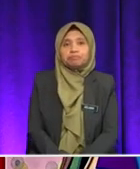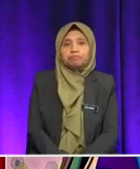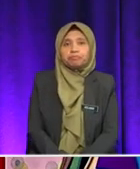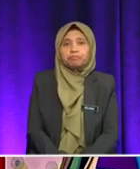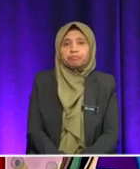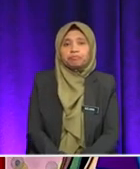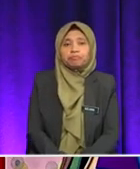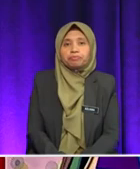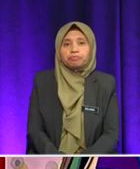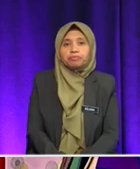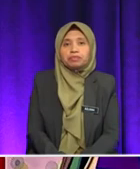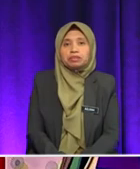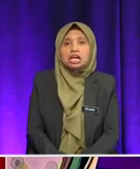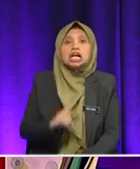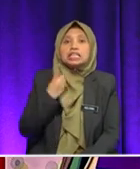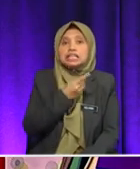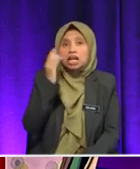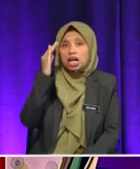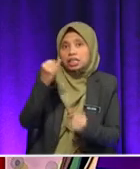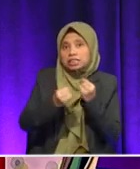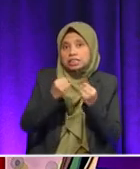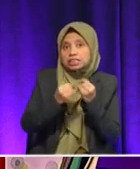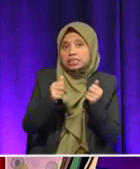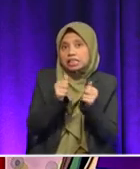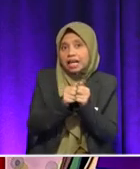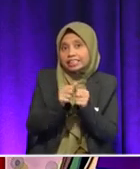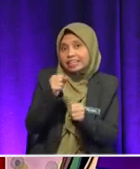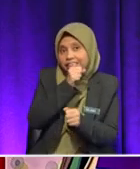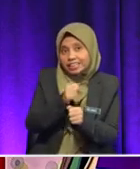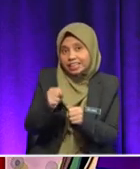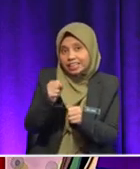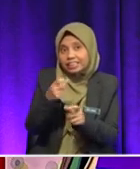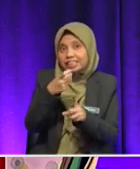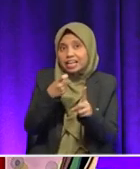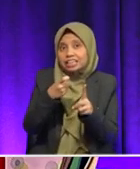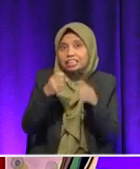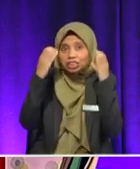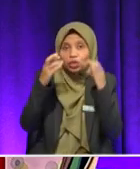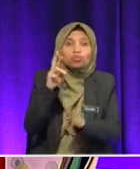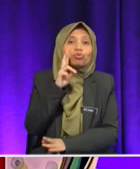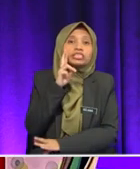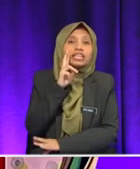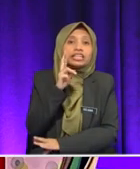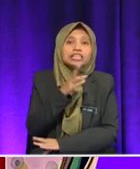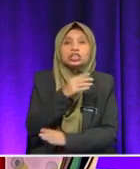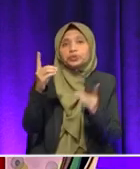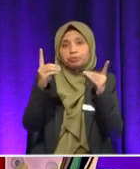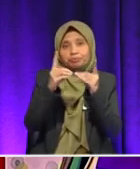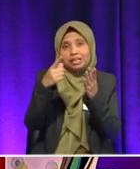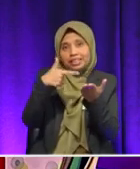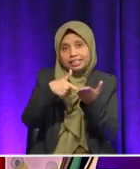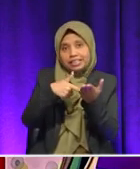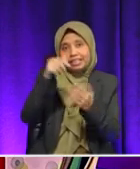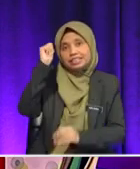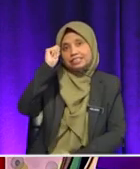ini Iya jadi kita akan akhiri rancangan kita dengan sedikit nyanyian daripada cikgurus ya ini dan sehingga kita berjumpa lagi